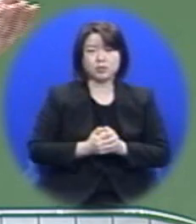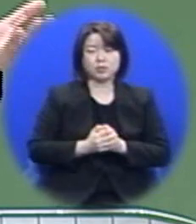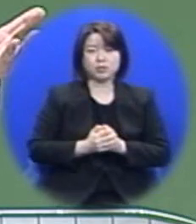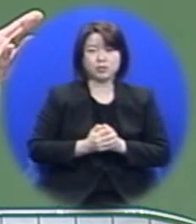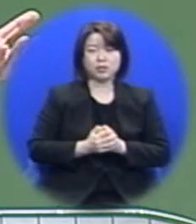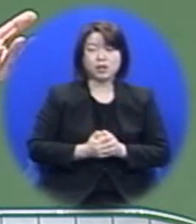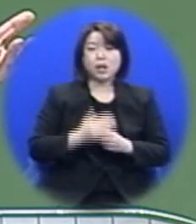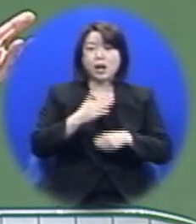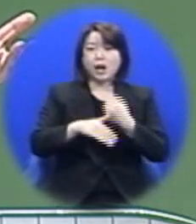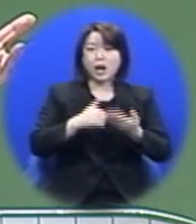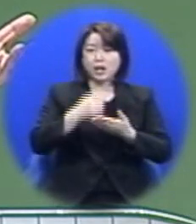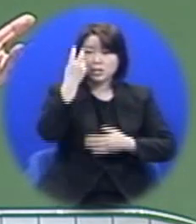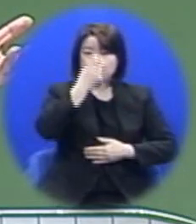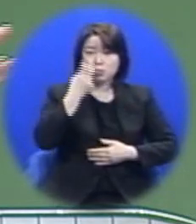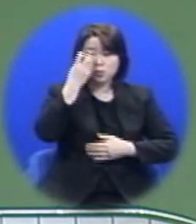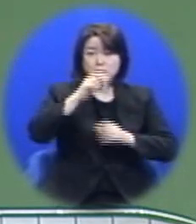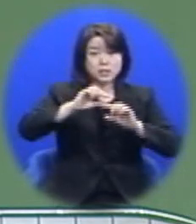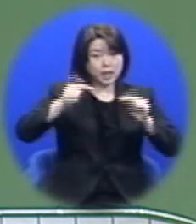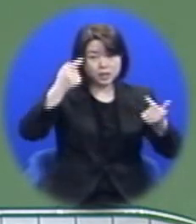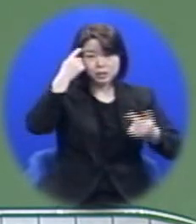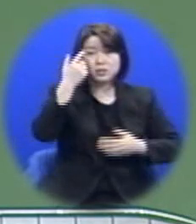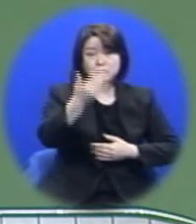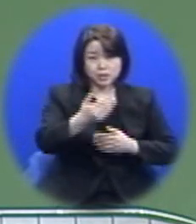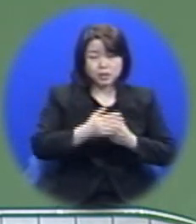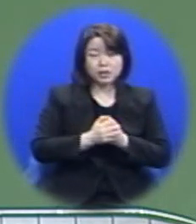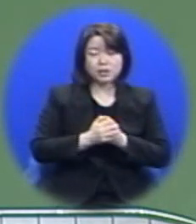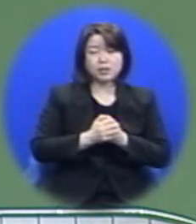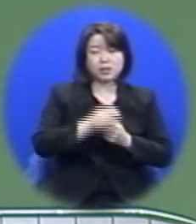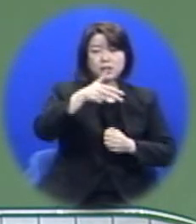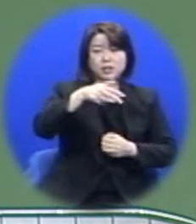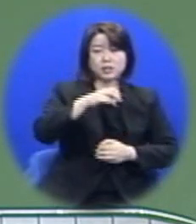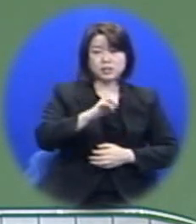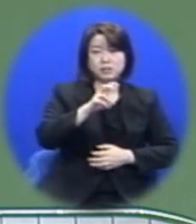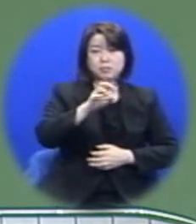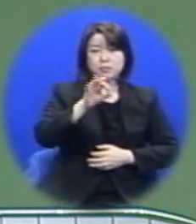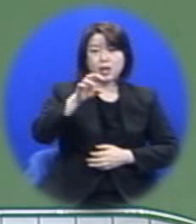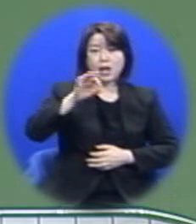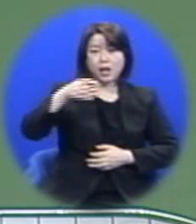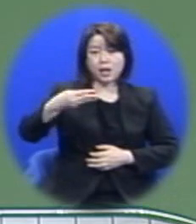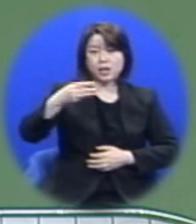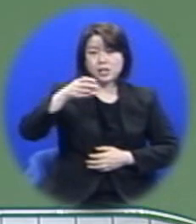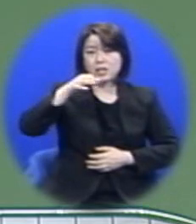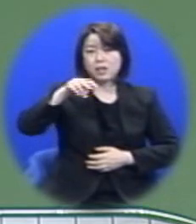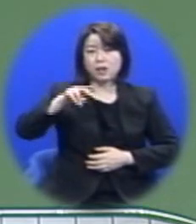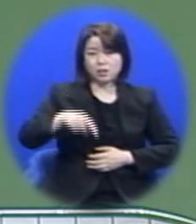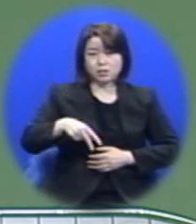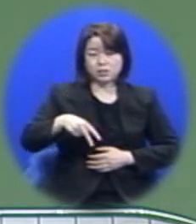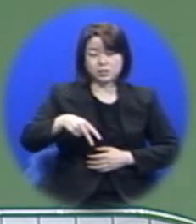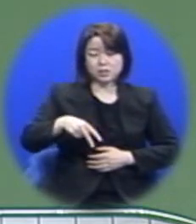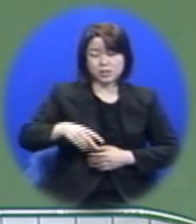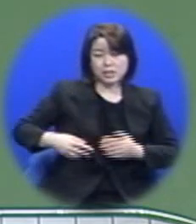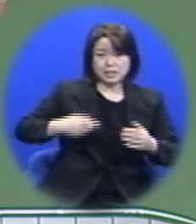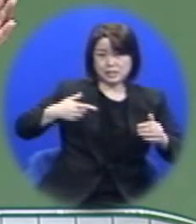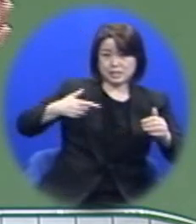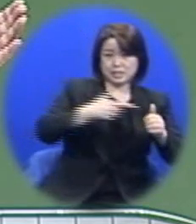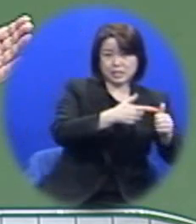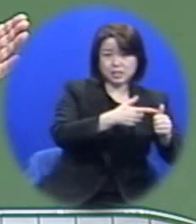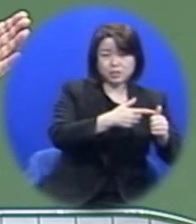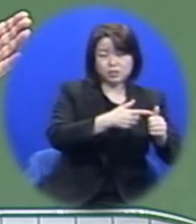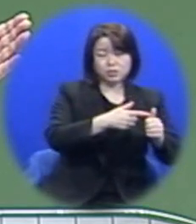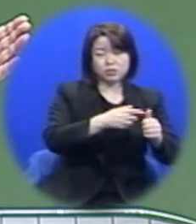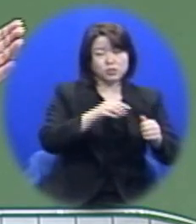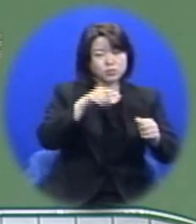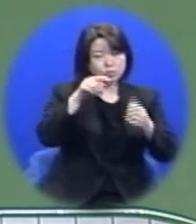보호하지 않은 것입니까? 짐 엘리엇이 아홉 가족의 창 끝에 죽은 것이 하나님이 보호하심이